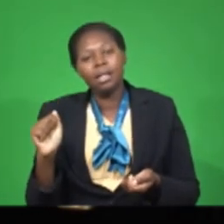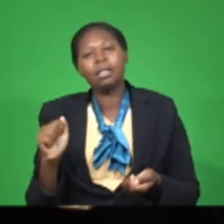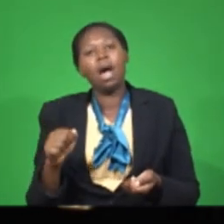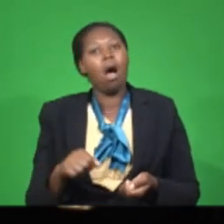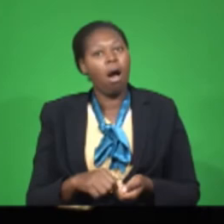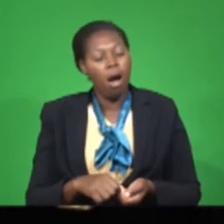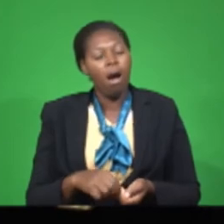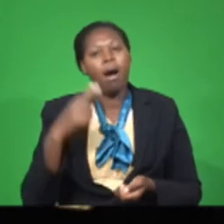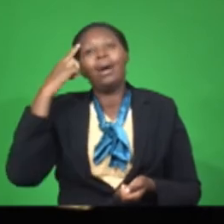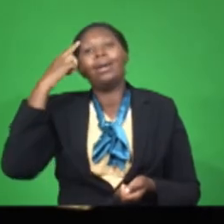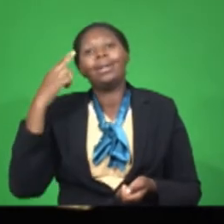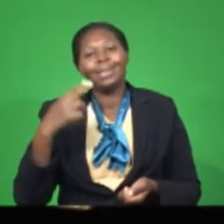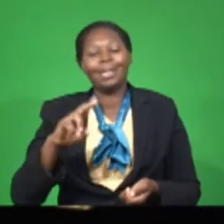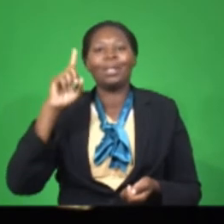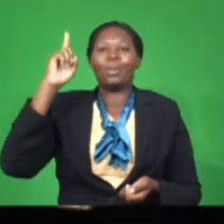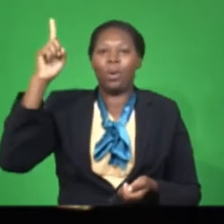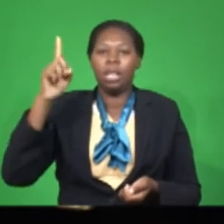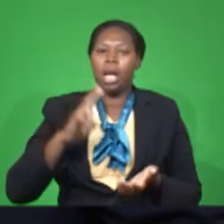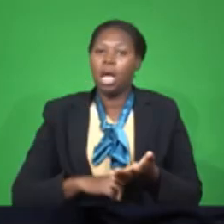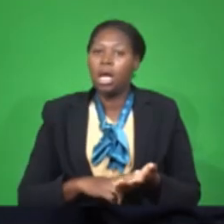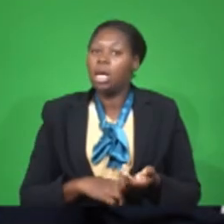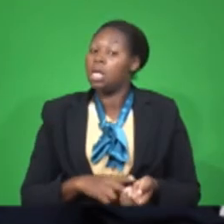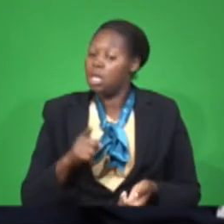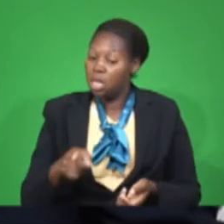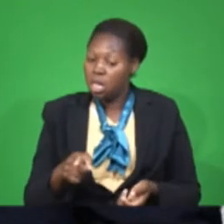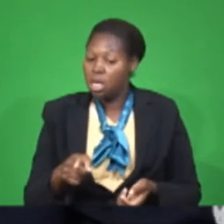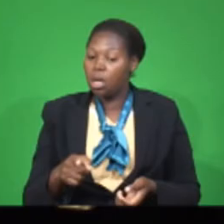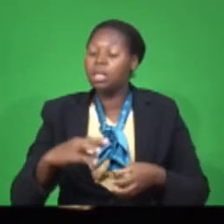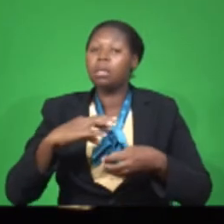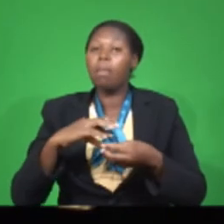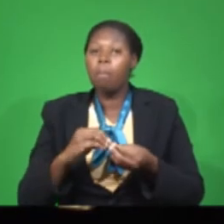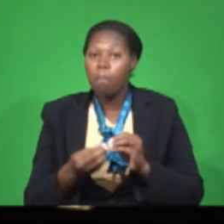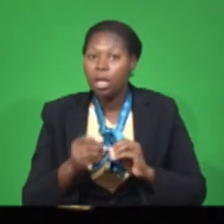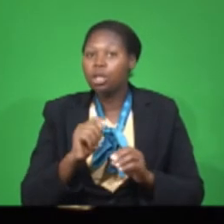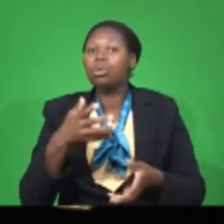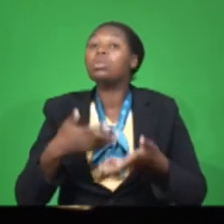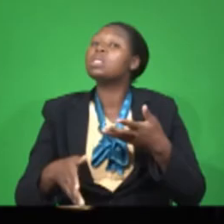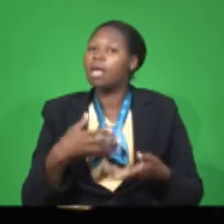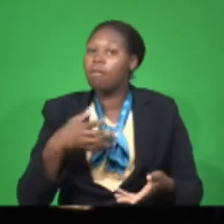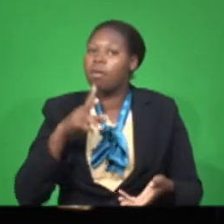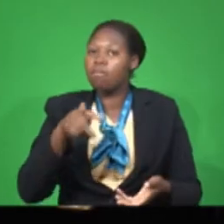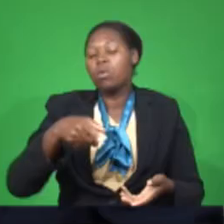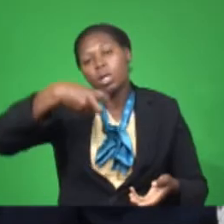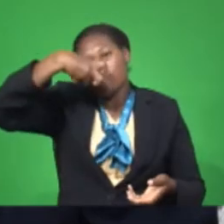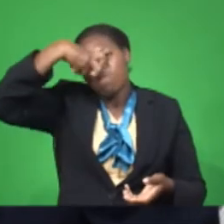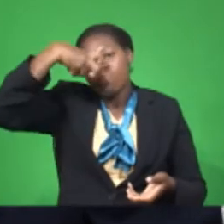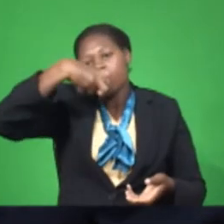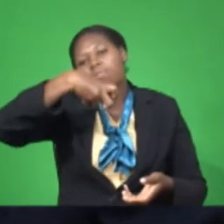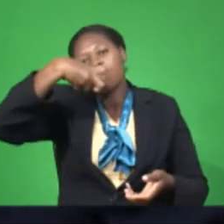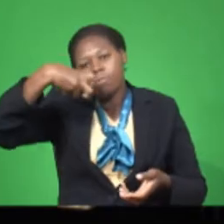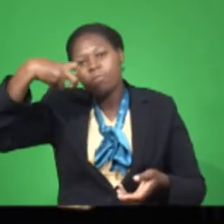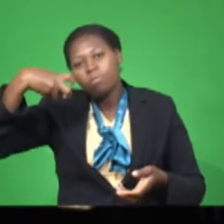mbinu, ndokuiswa chikokomono, ndokudhonzwa achiindwa naye kuDamascus. Alright. Achidhonzwa achirwadziwa akatanga kuchema kuna Mwari. Alright.